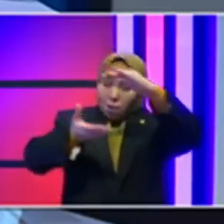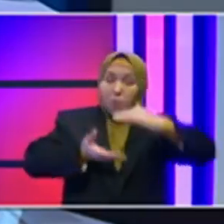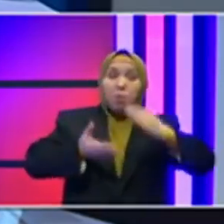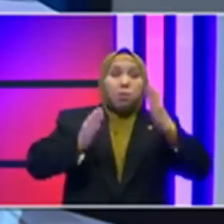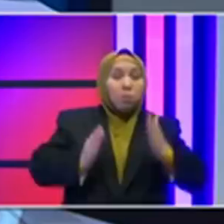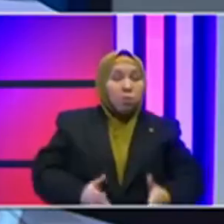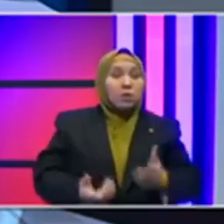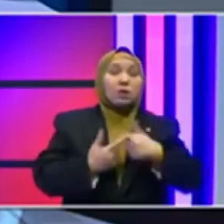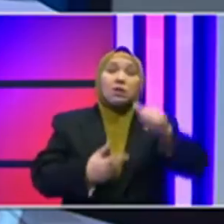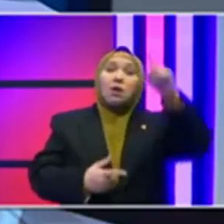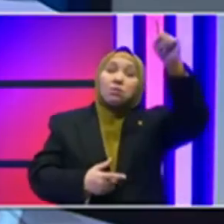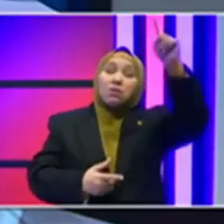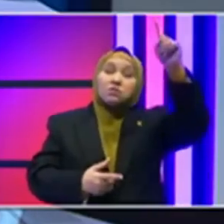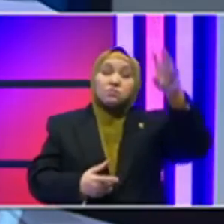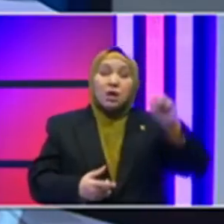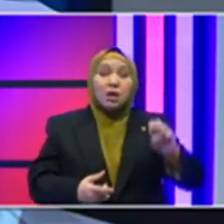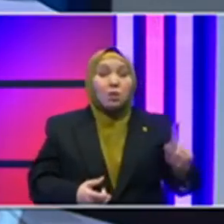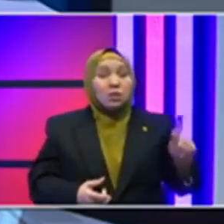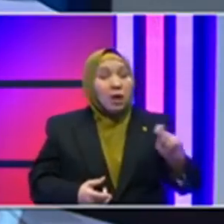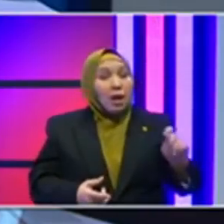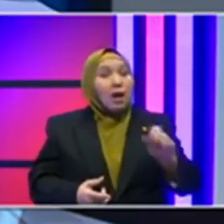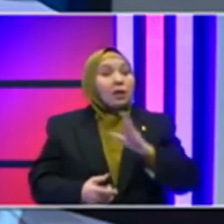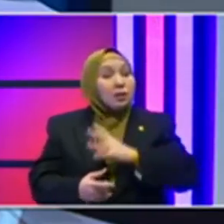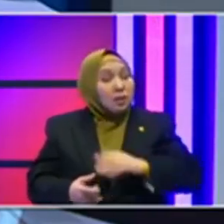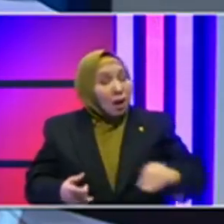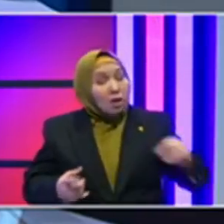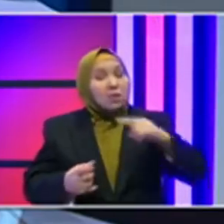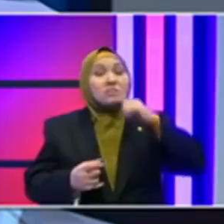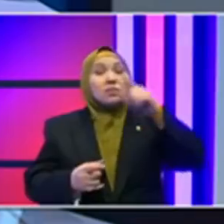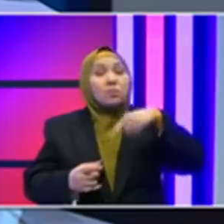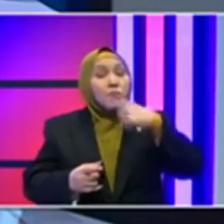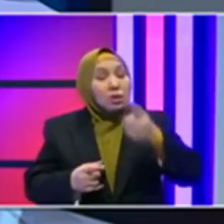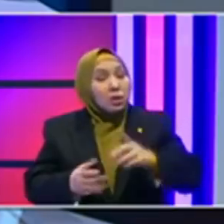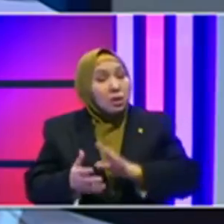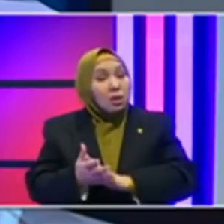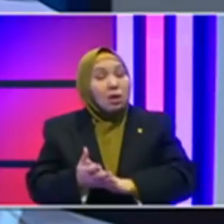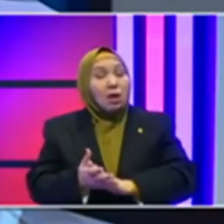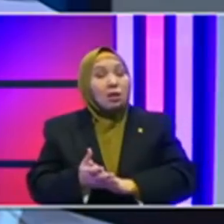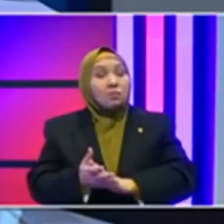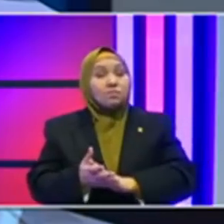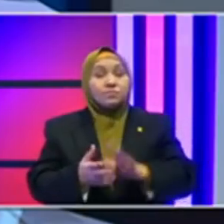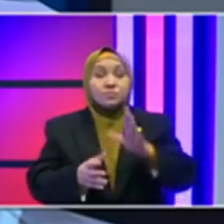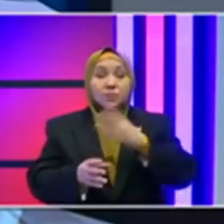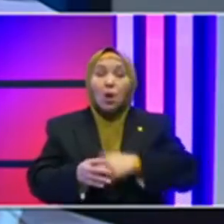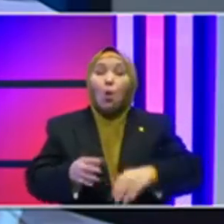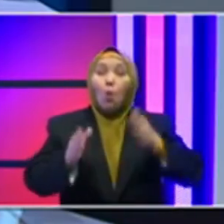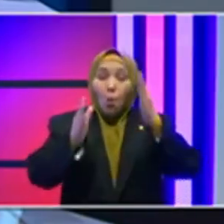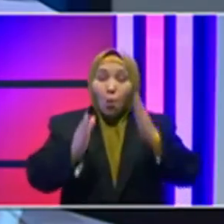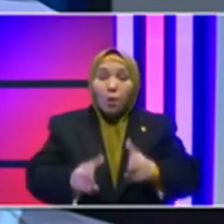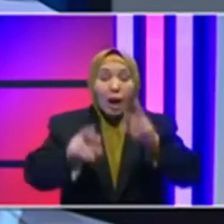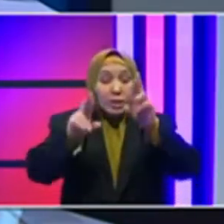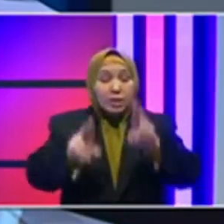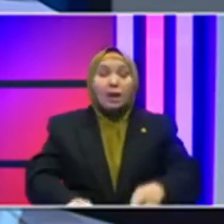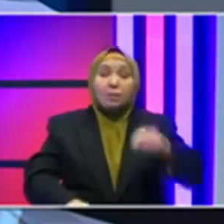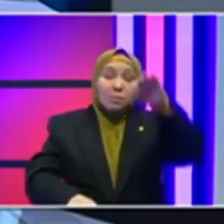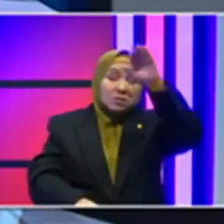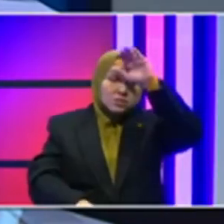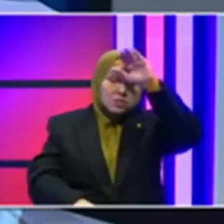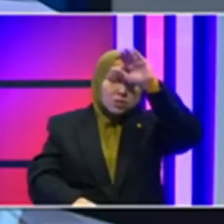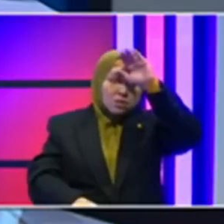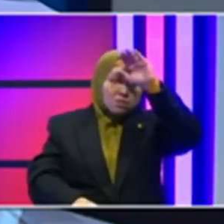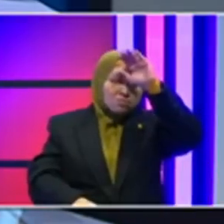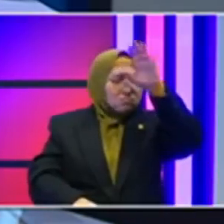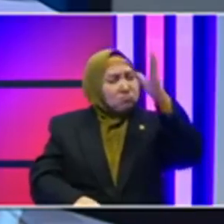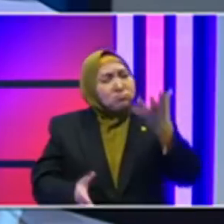Subhanahu Wa Ta'ala manakala disebutkan ataupun penduduk Mesir pula beri